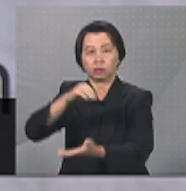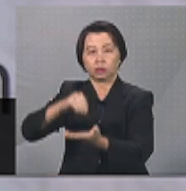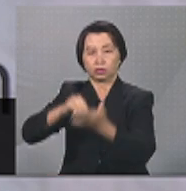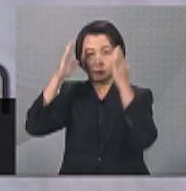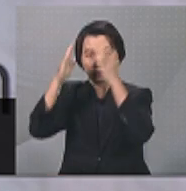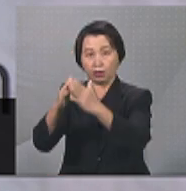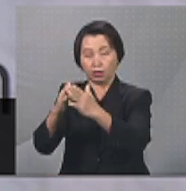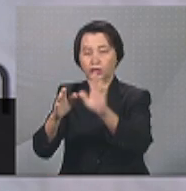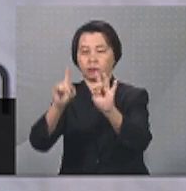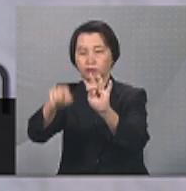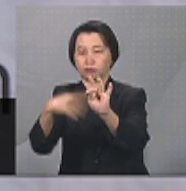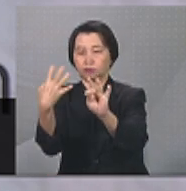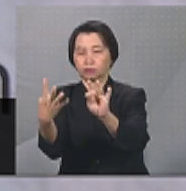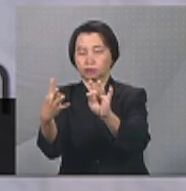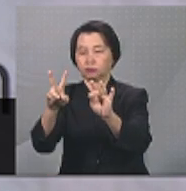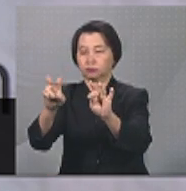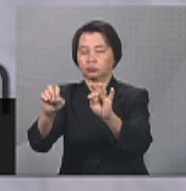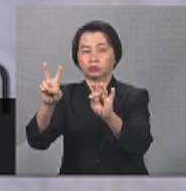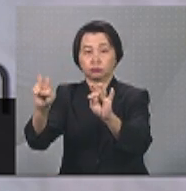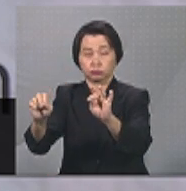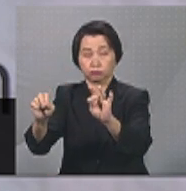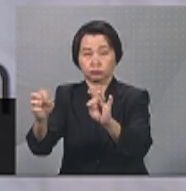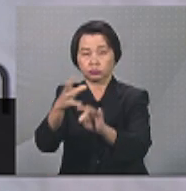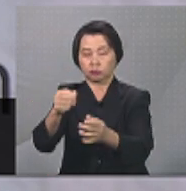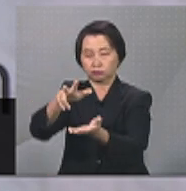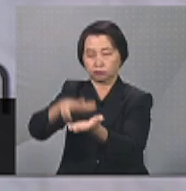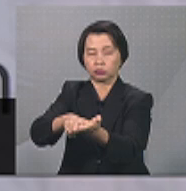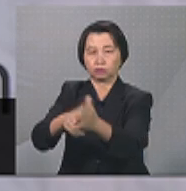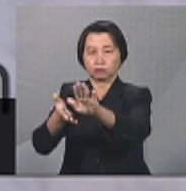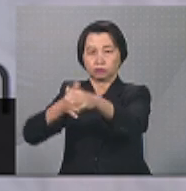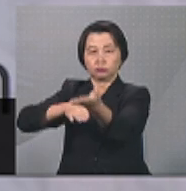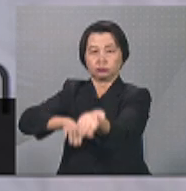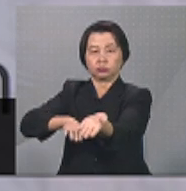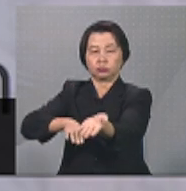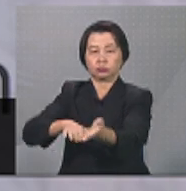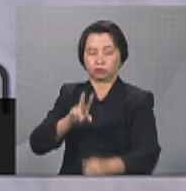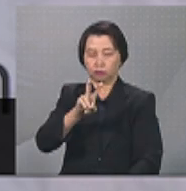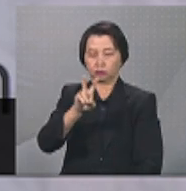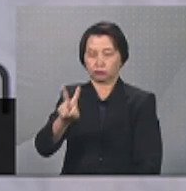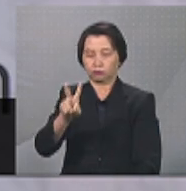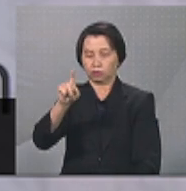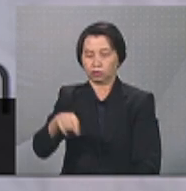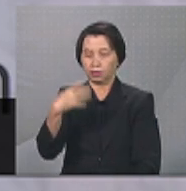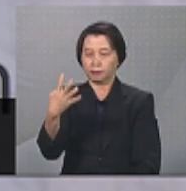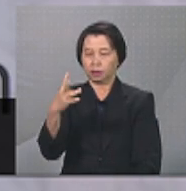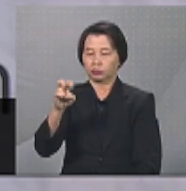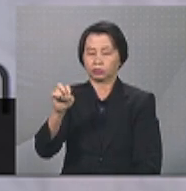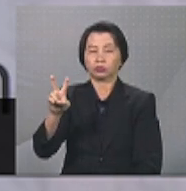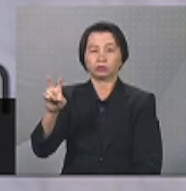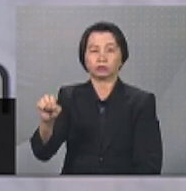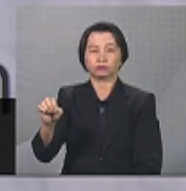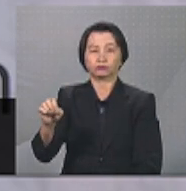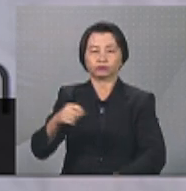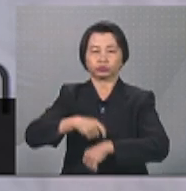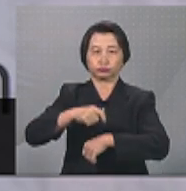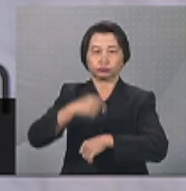Pahang pada 8 April 2020 dan disahkan meninggal dunia pada 22 April 2020